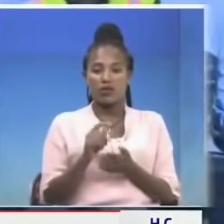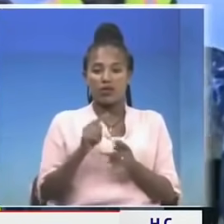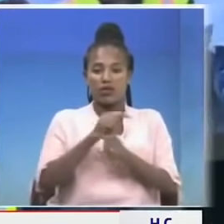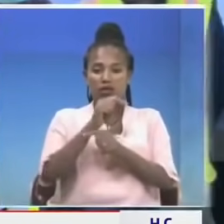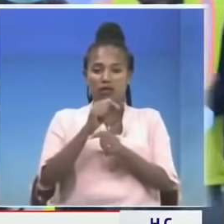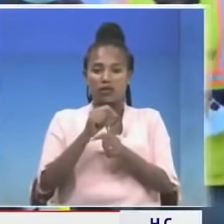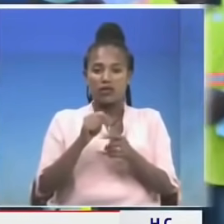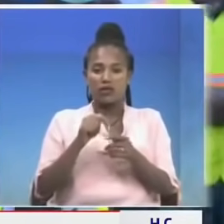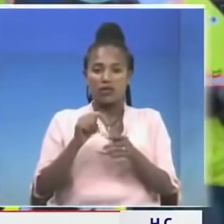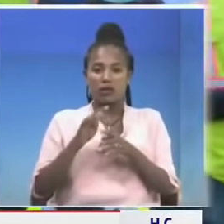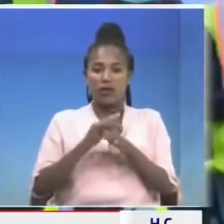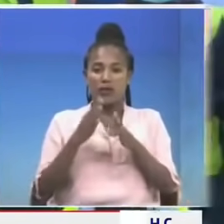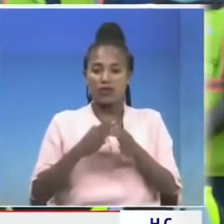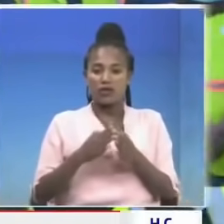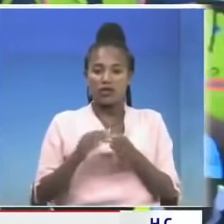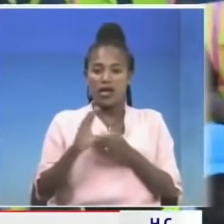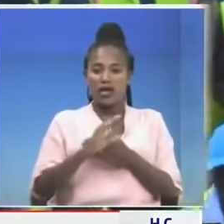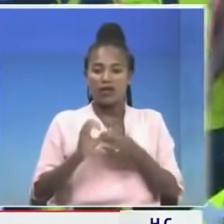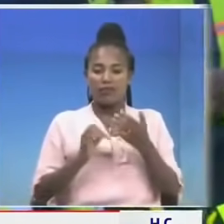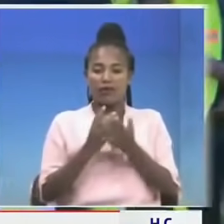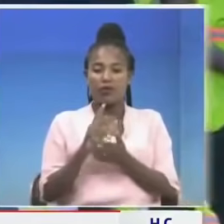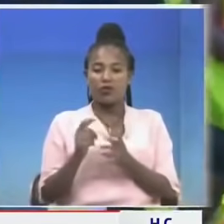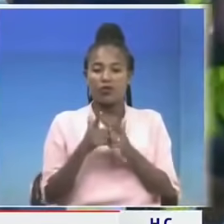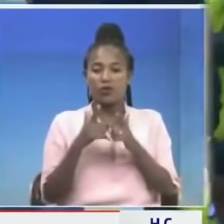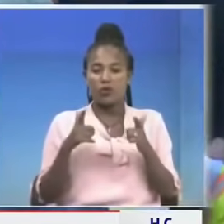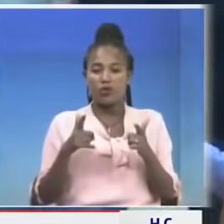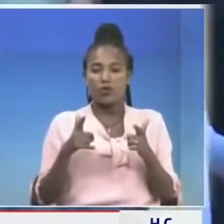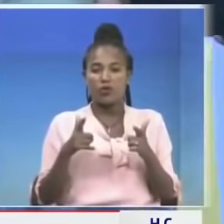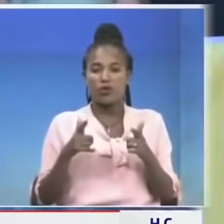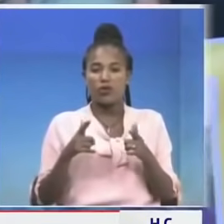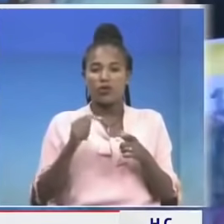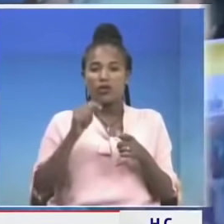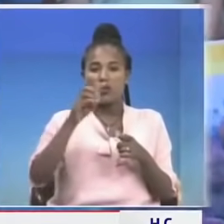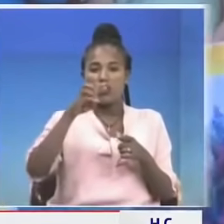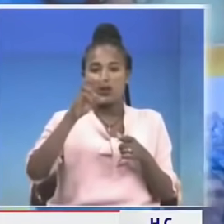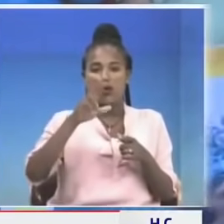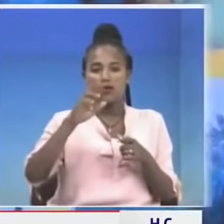ተቋራጮች መካከል አገር በቀል የሆነው ትልቁ ተቋራጭ ቢያካ